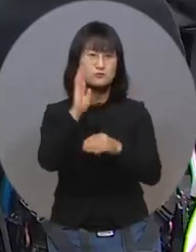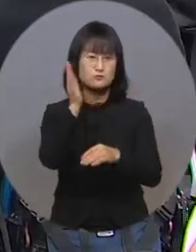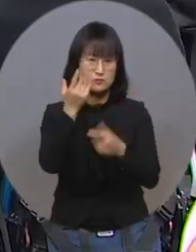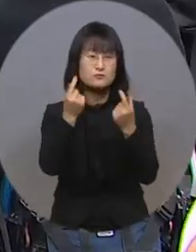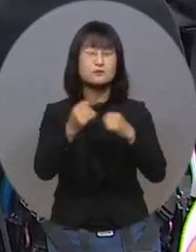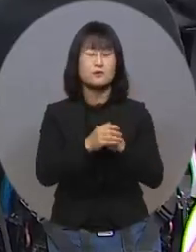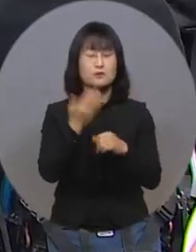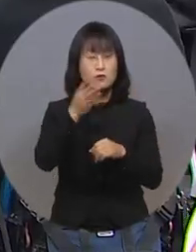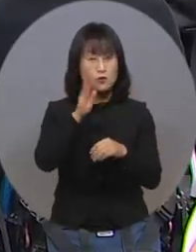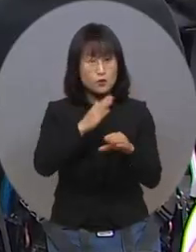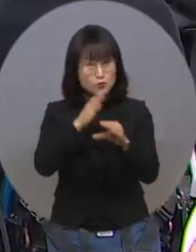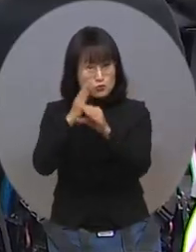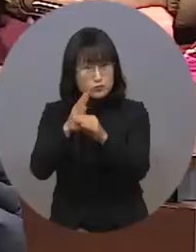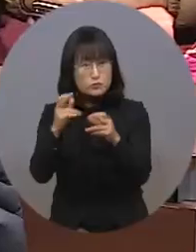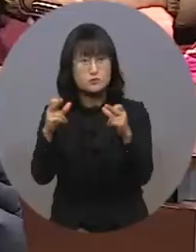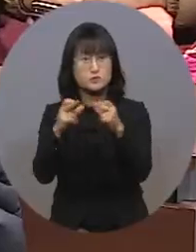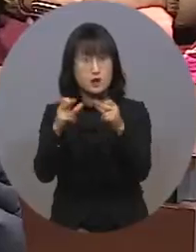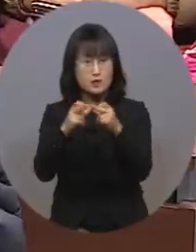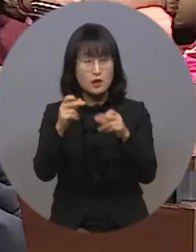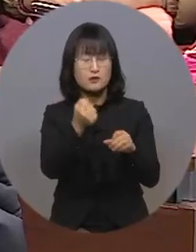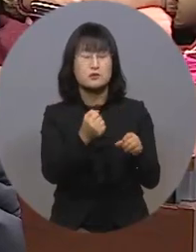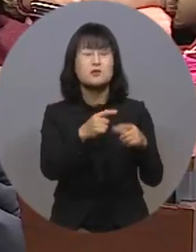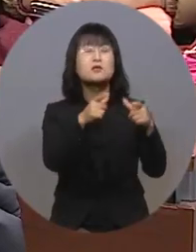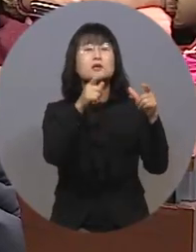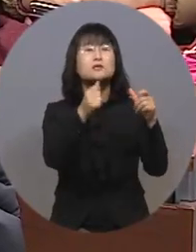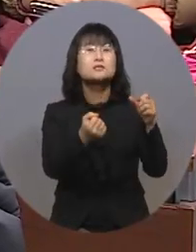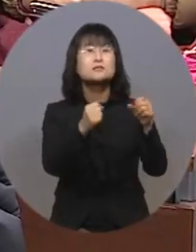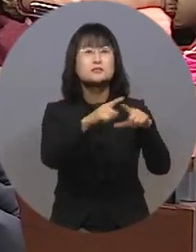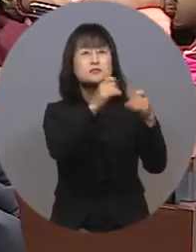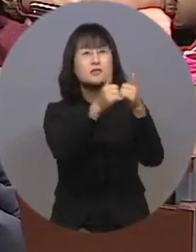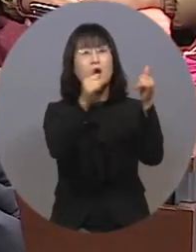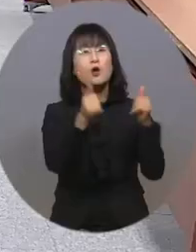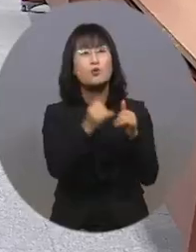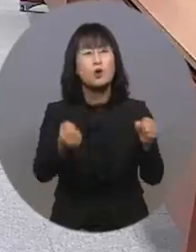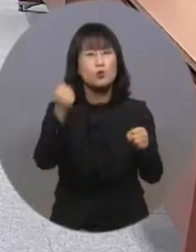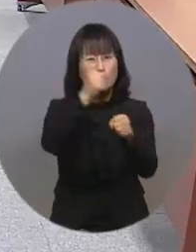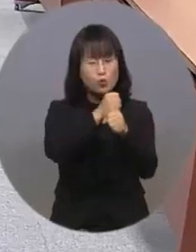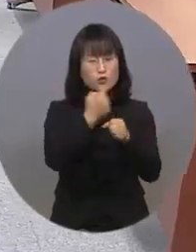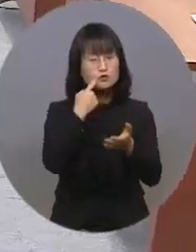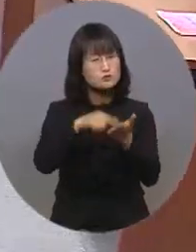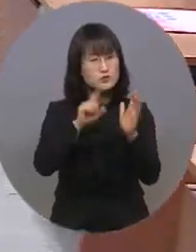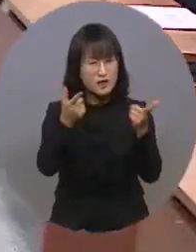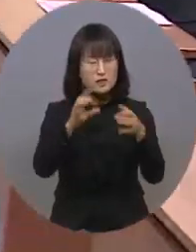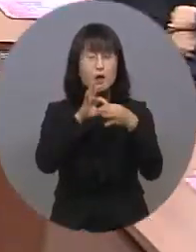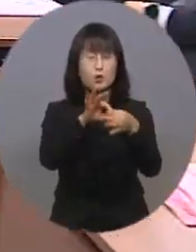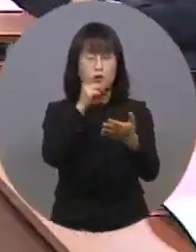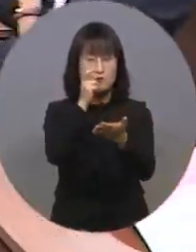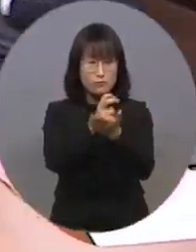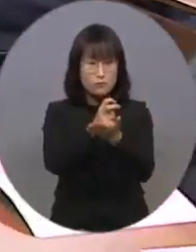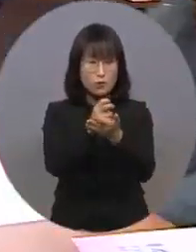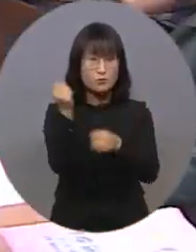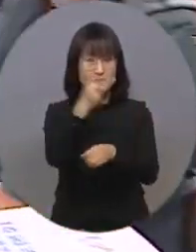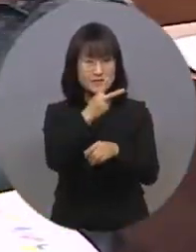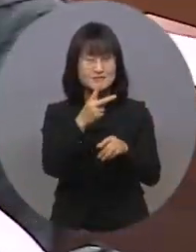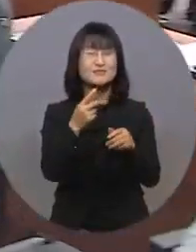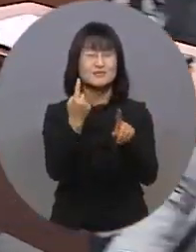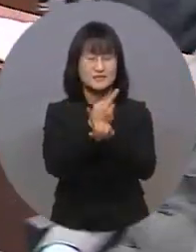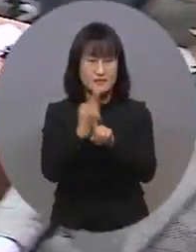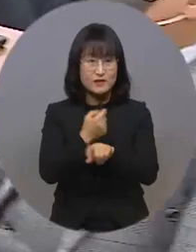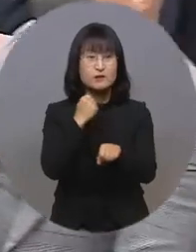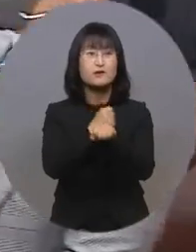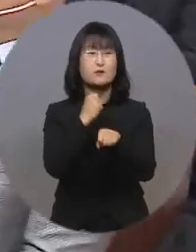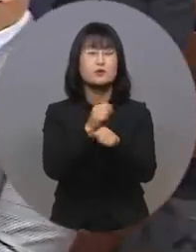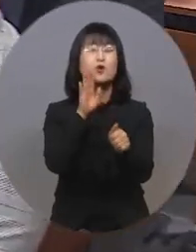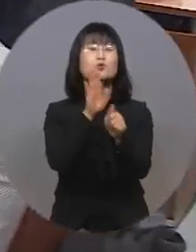중도 장애인의 지역사회 복귀는 난항이 이어지고 있습니다. 관련법이 제정되면서 장애인의 재활을 돕기 위한